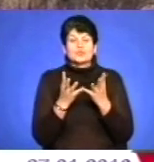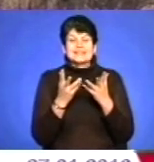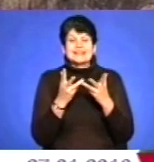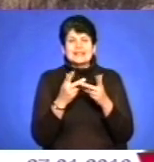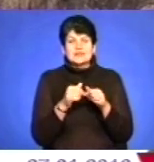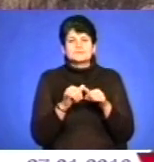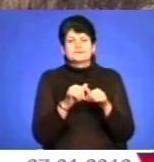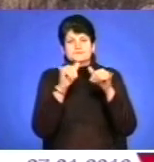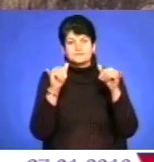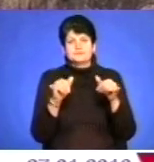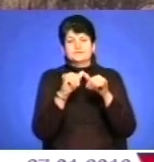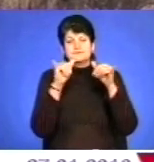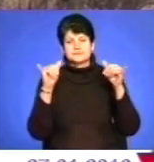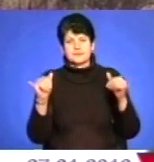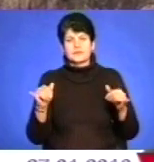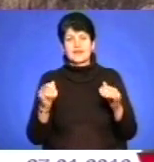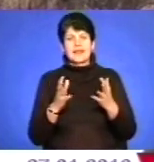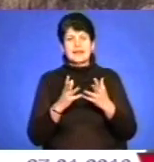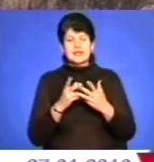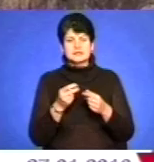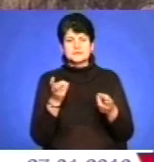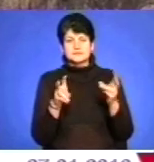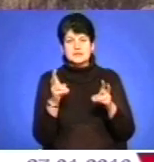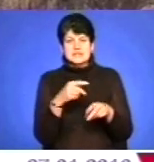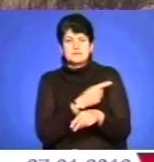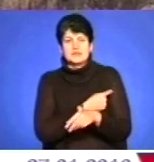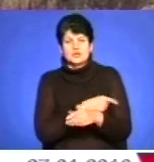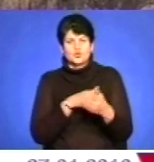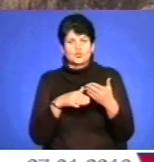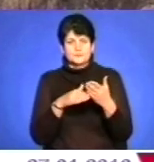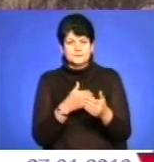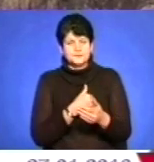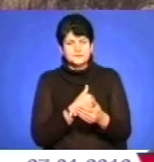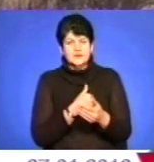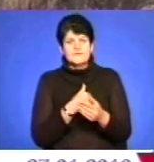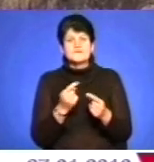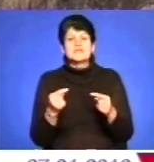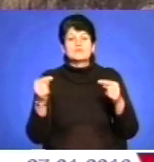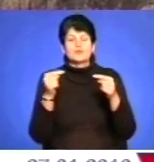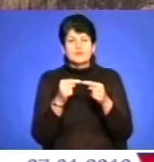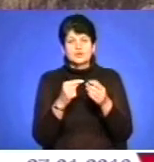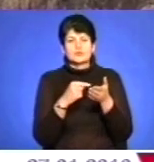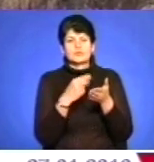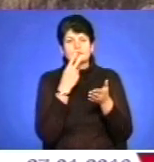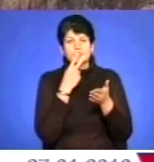що перевершує відповідно кількість звернень за медичною допомогою. Відповідно, відмічається і ріст